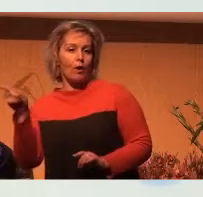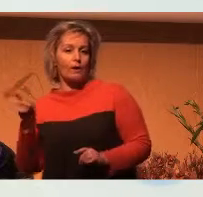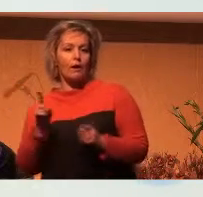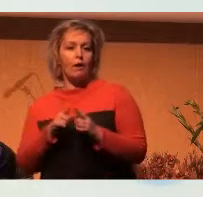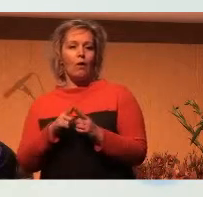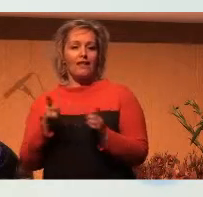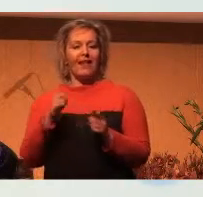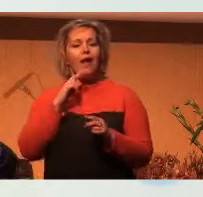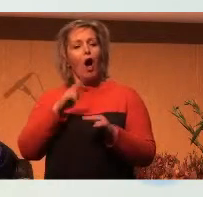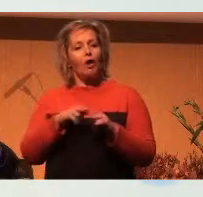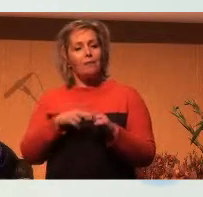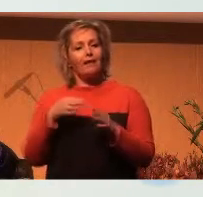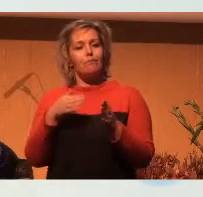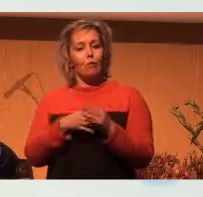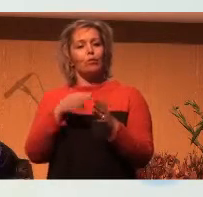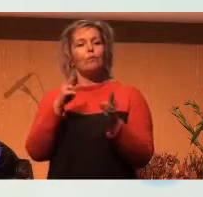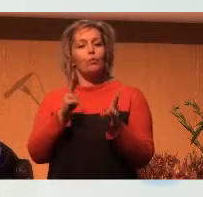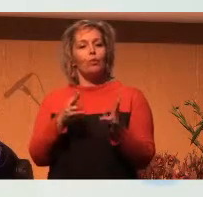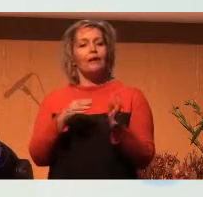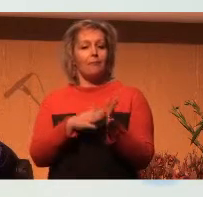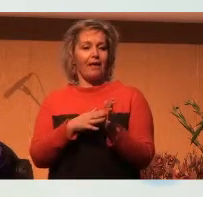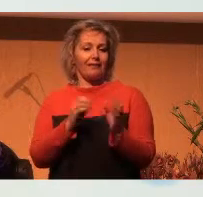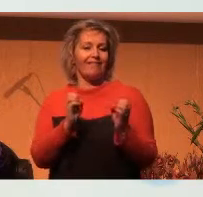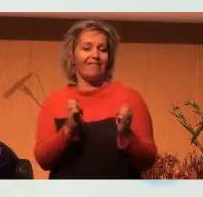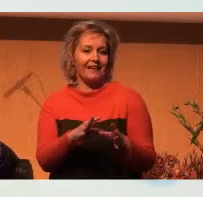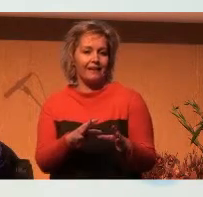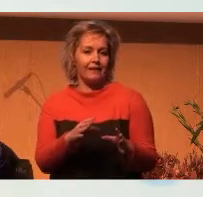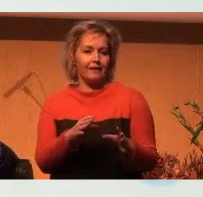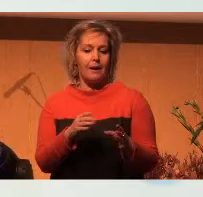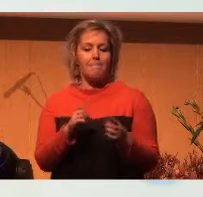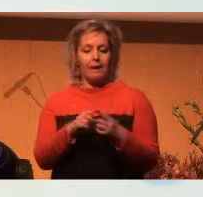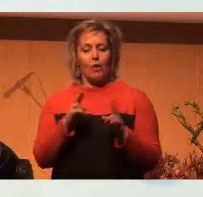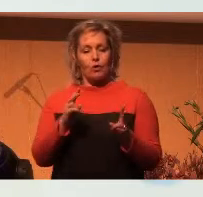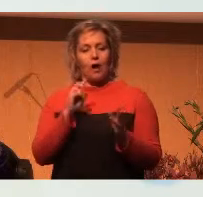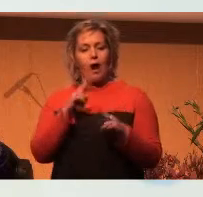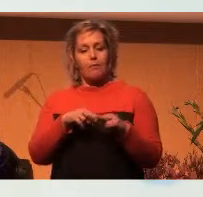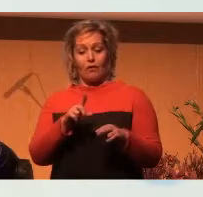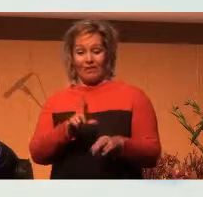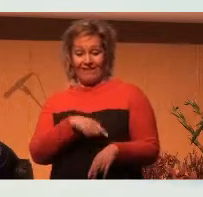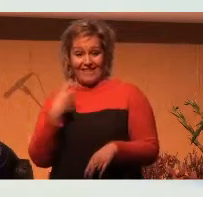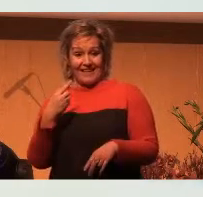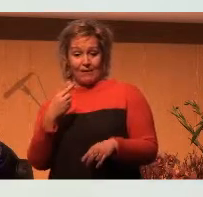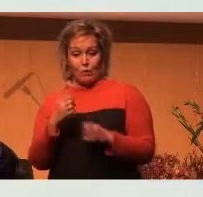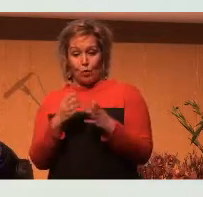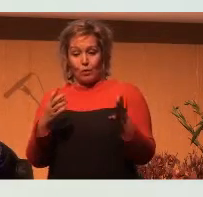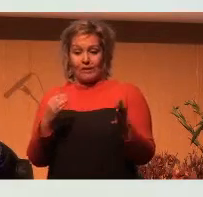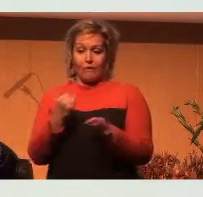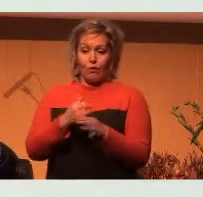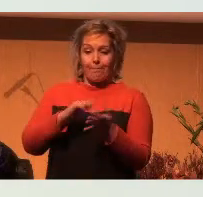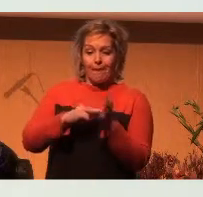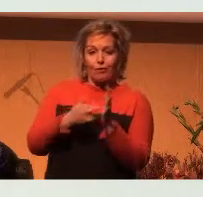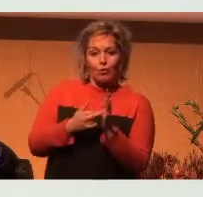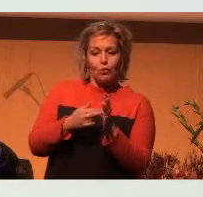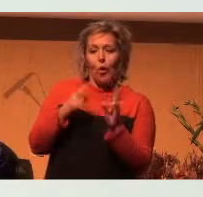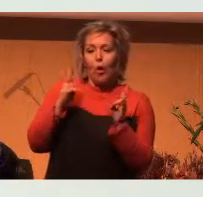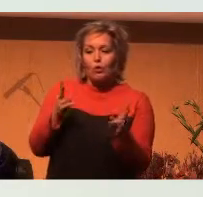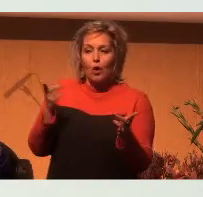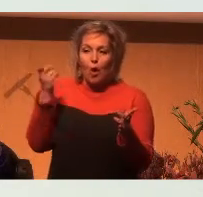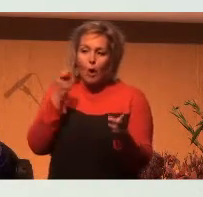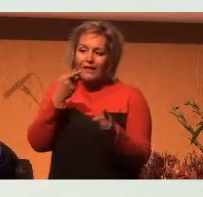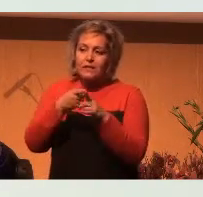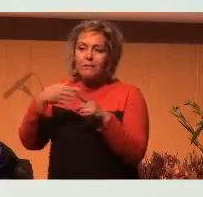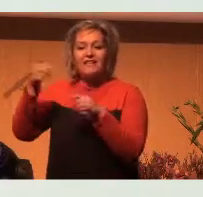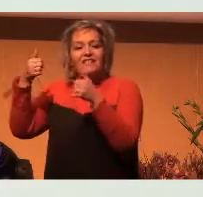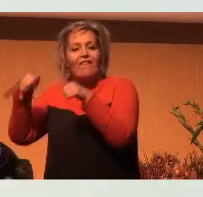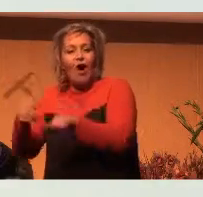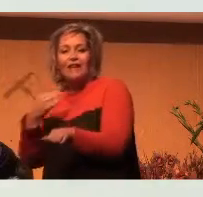er jo ikke et argument mot brukermedvirkning. Det er snarere et argument for at vi må utvikle metoder for også å høre de svake